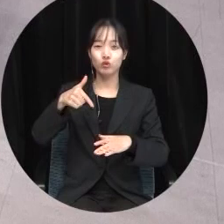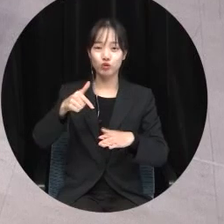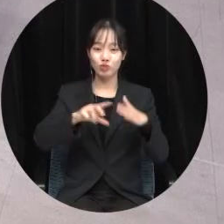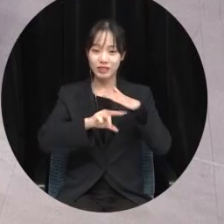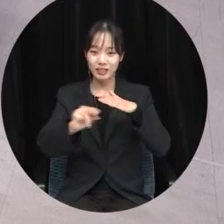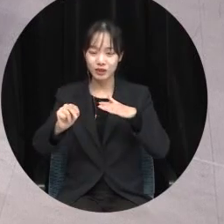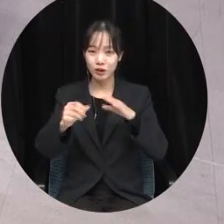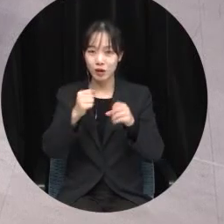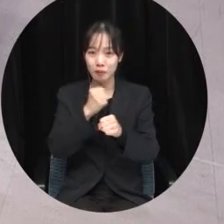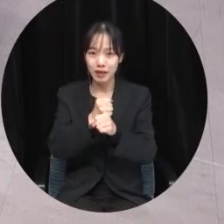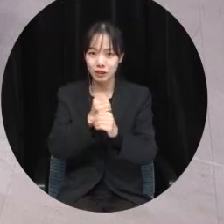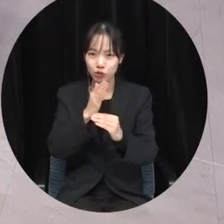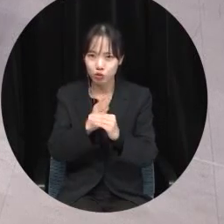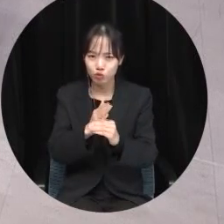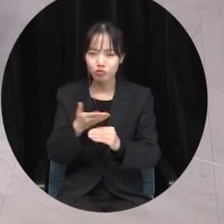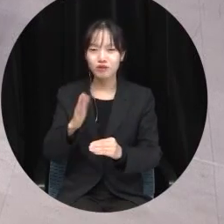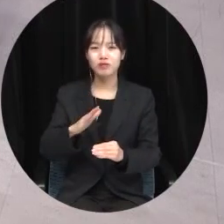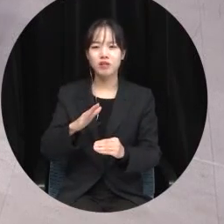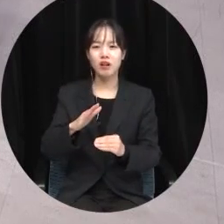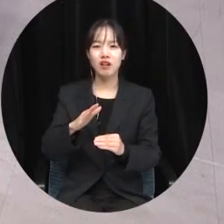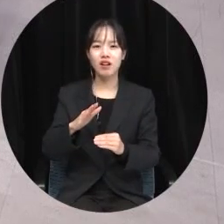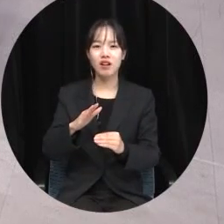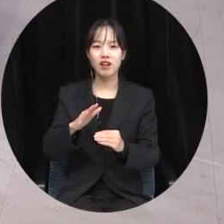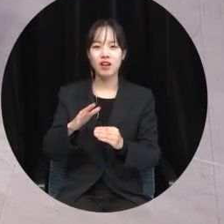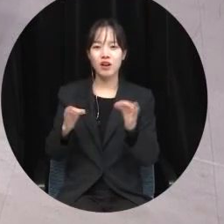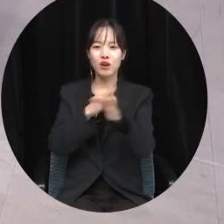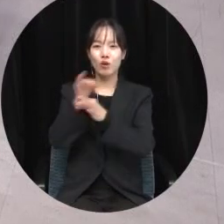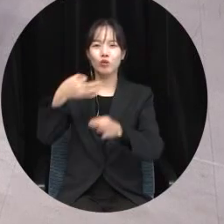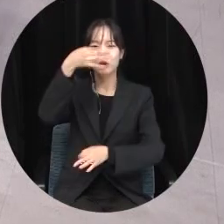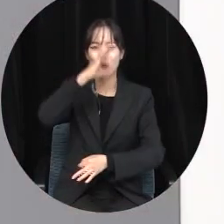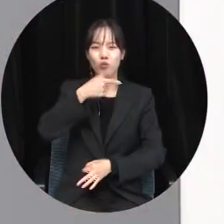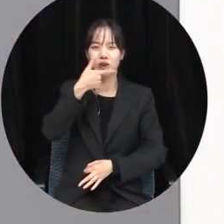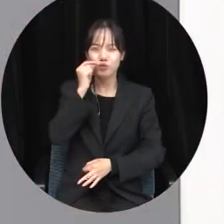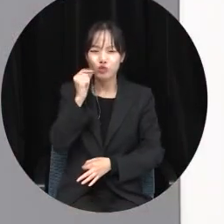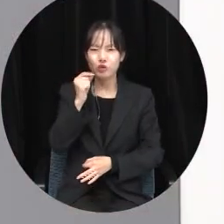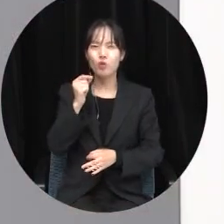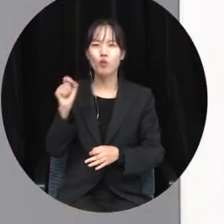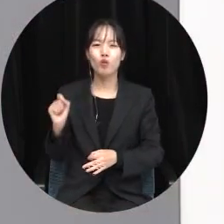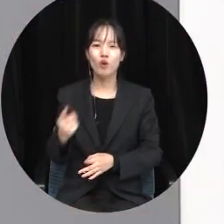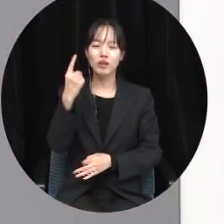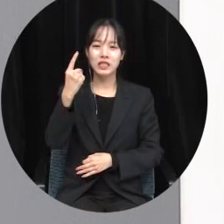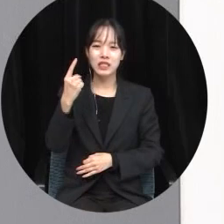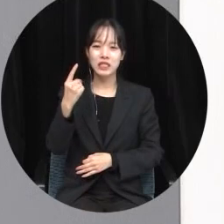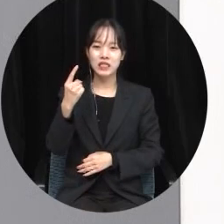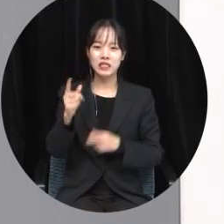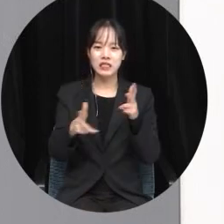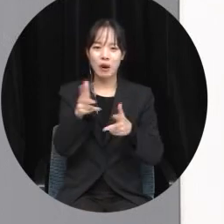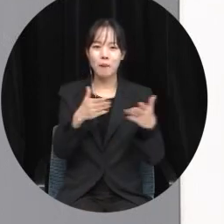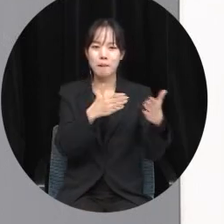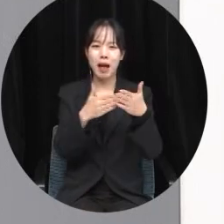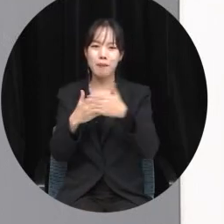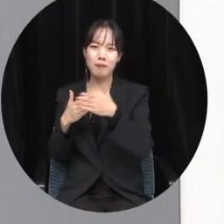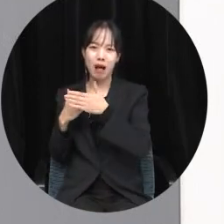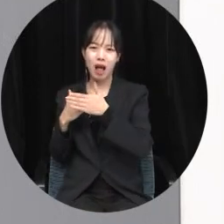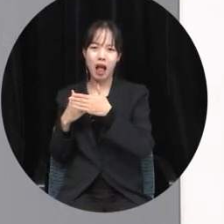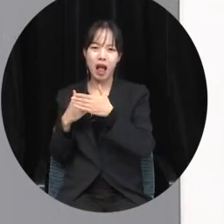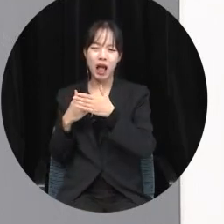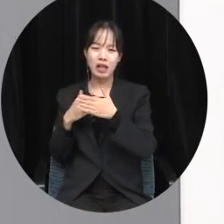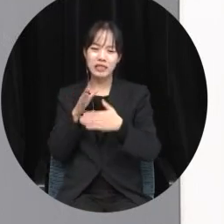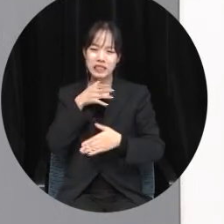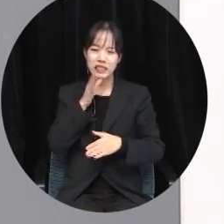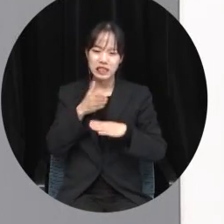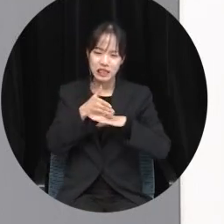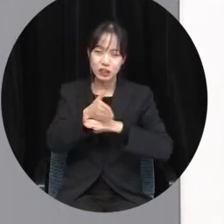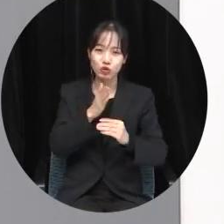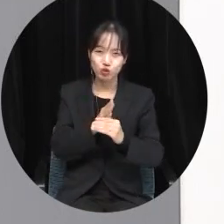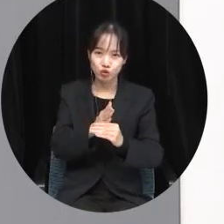예비 타당성 조사가 미뤄지고 있습니다. 경전철 추진 방안 등 양천 지역의 특성을 반영해